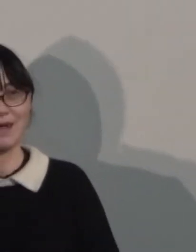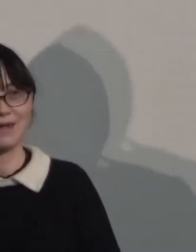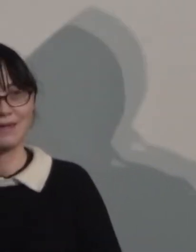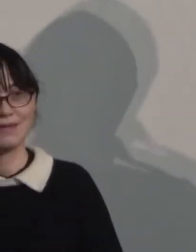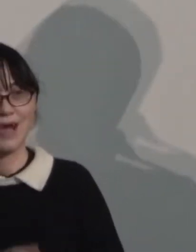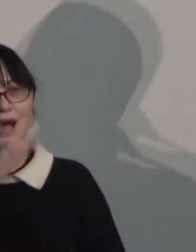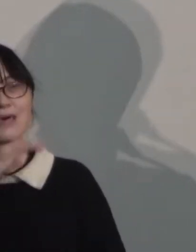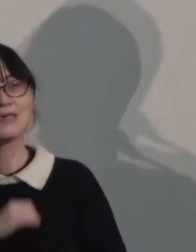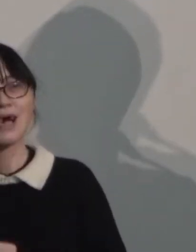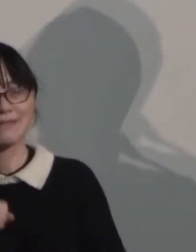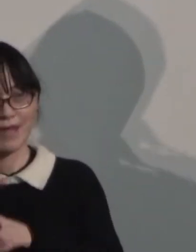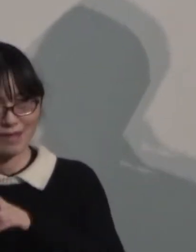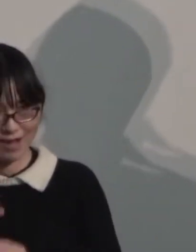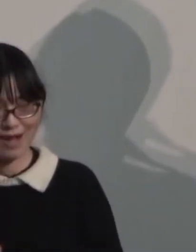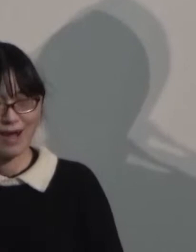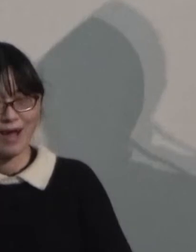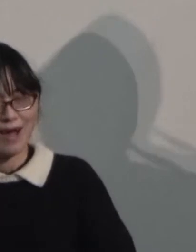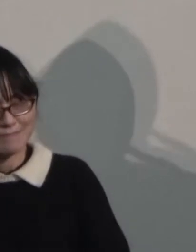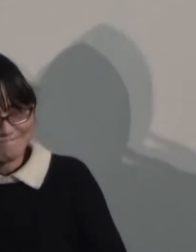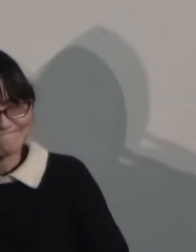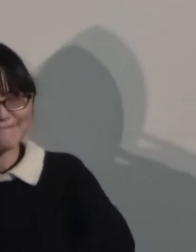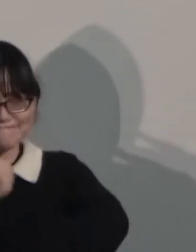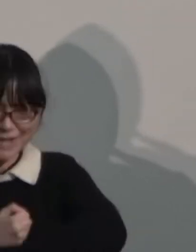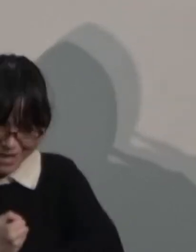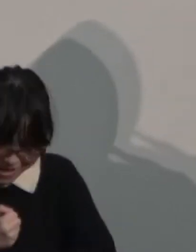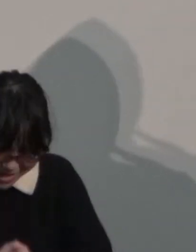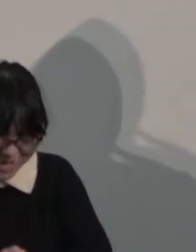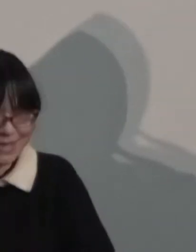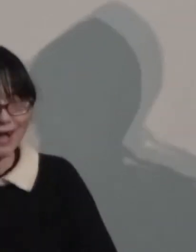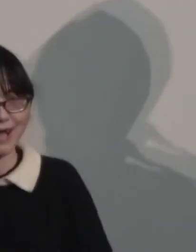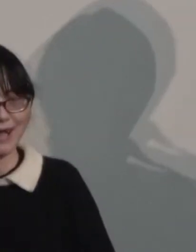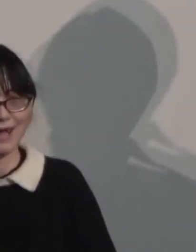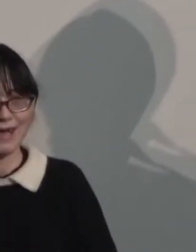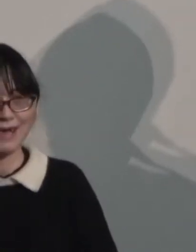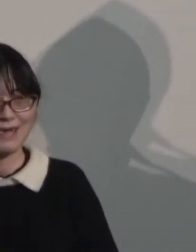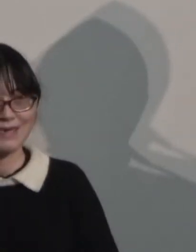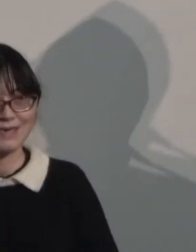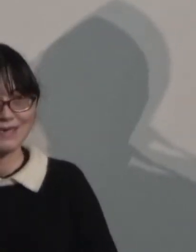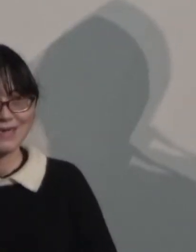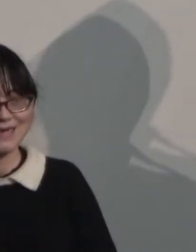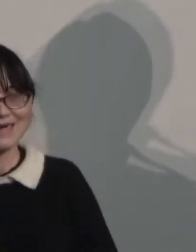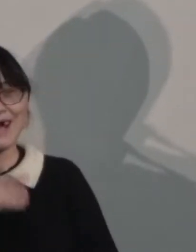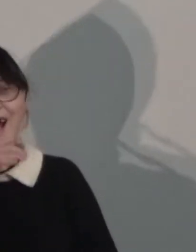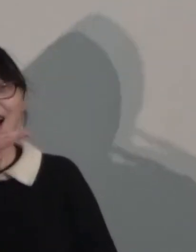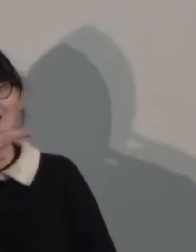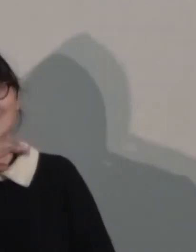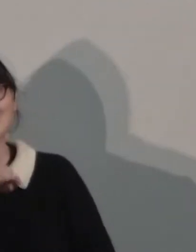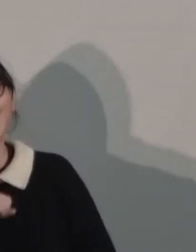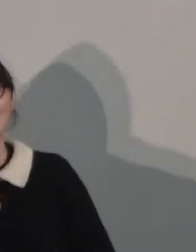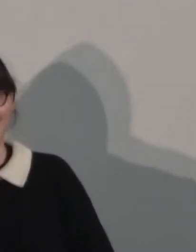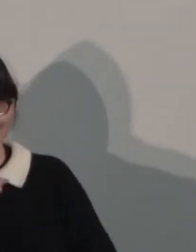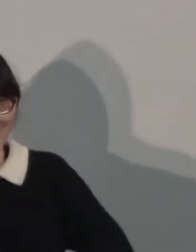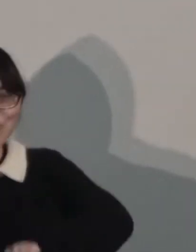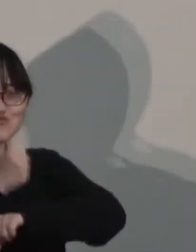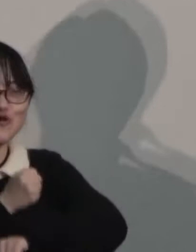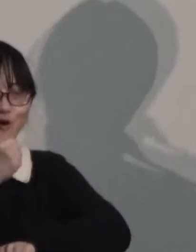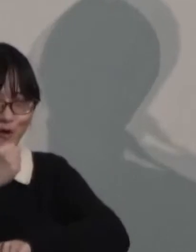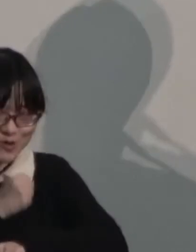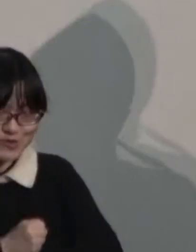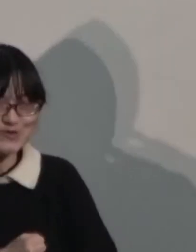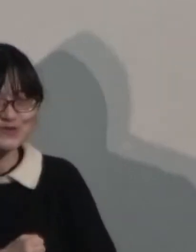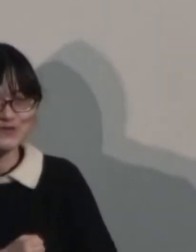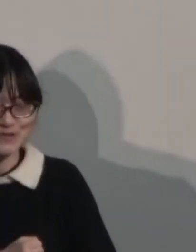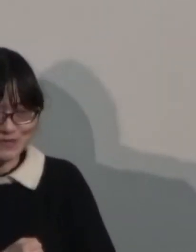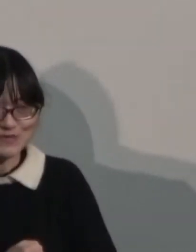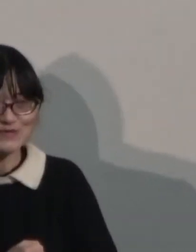サンタさんが大変だから、サンタクロース、サンタクロース、それでサン